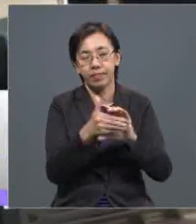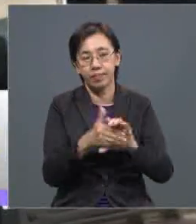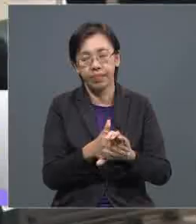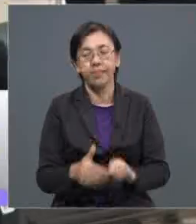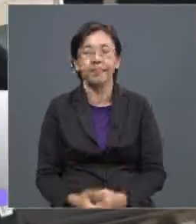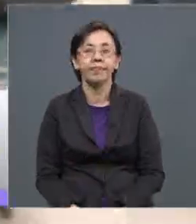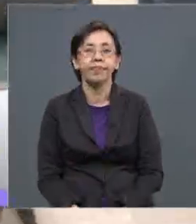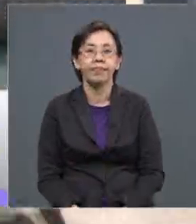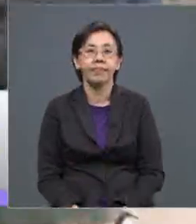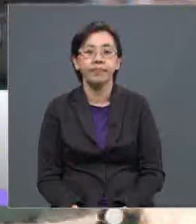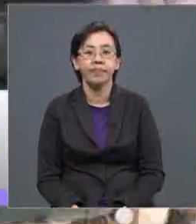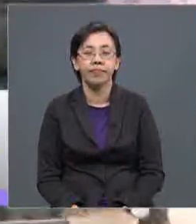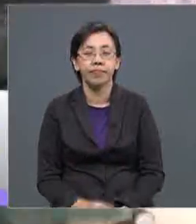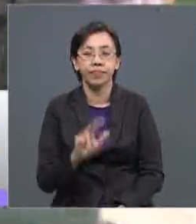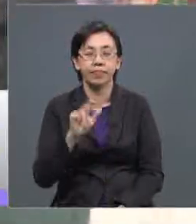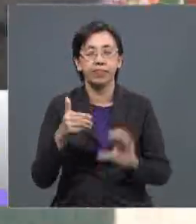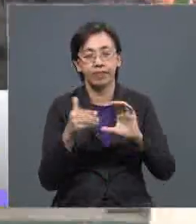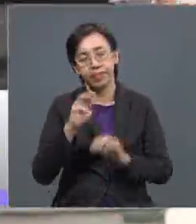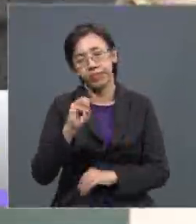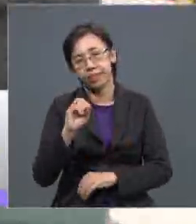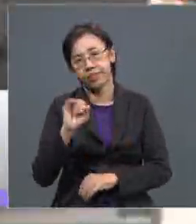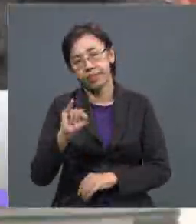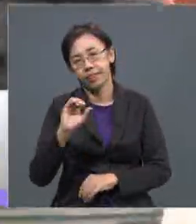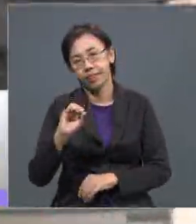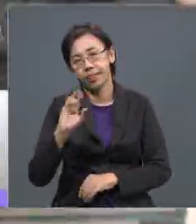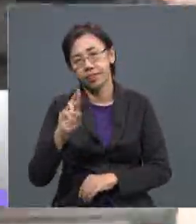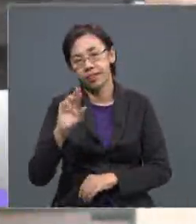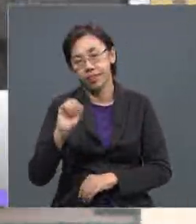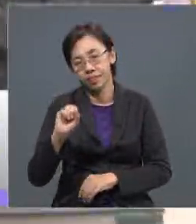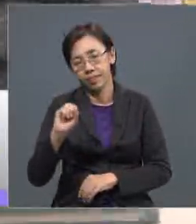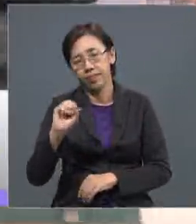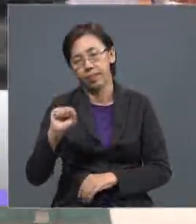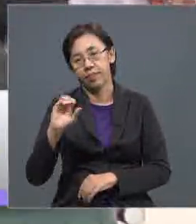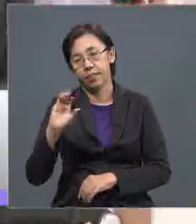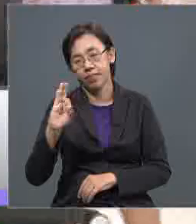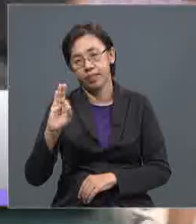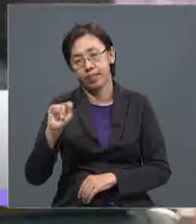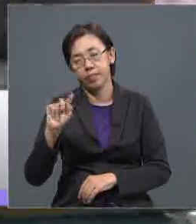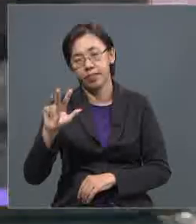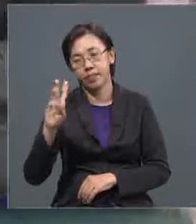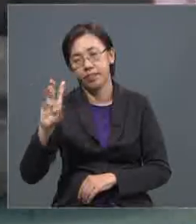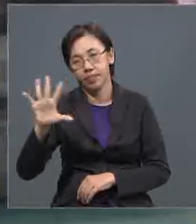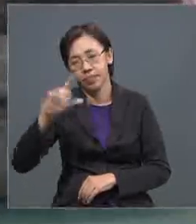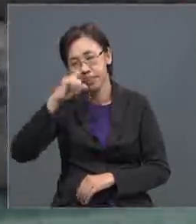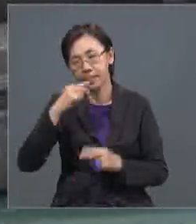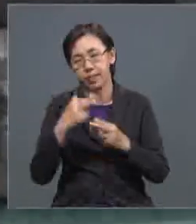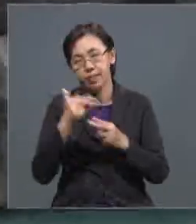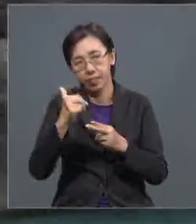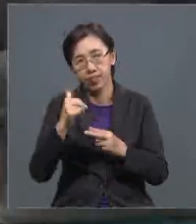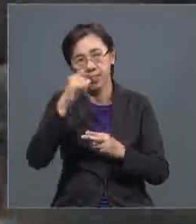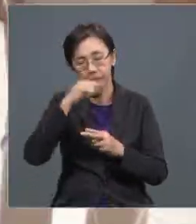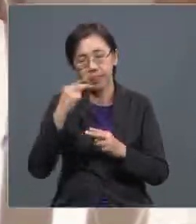PowerPoint Microsoft 365 Appsซึ่งก็นำความภาคภูมิใจมาสู่ประชาชนคนไทยและสร้างชื่อเสียงระดับโลกได้สำเร็จอี